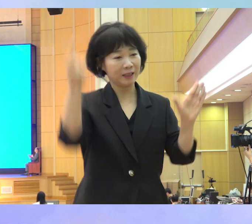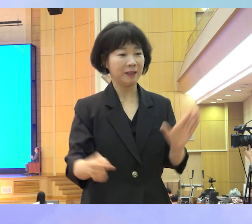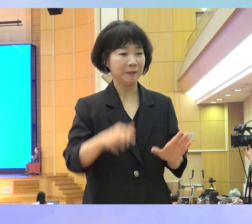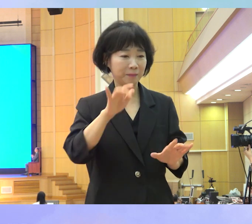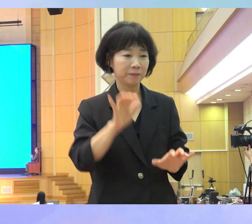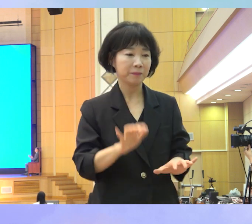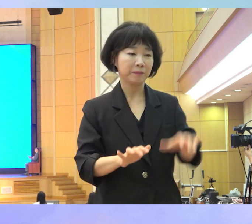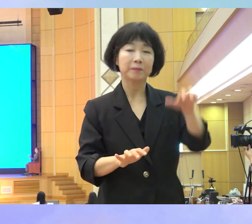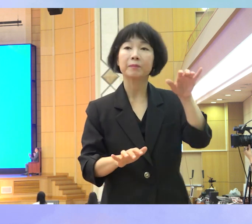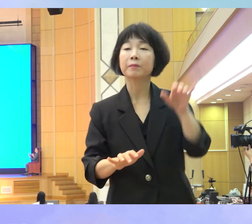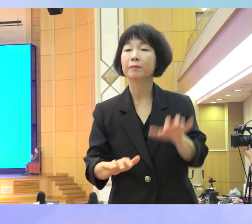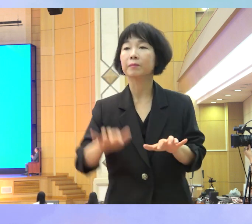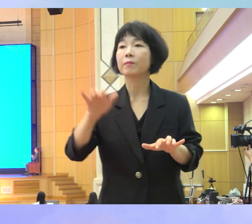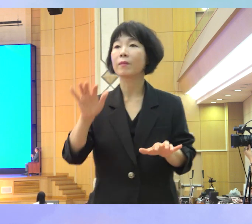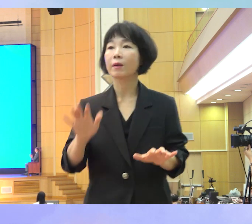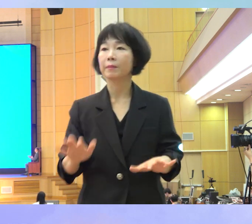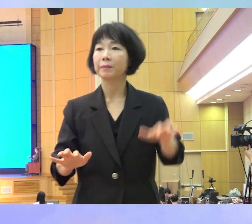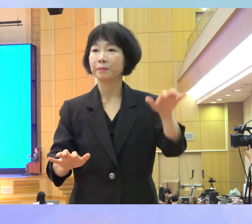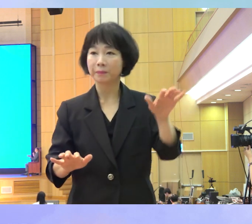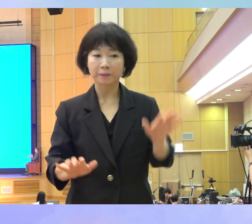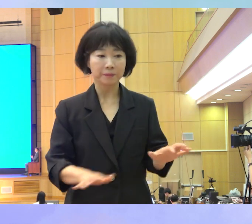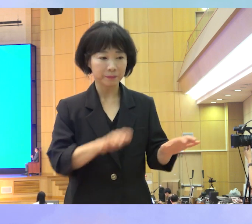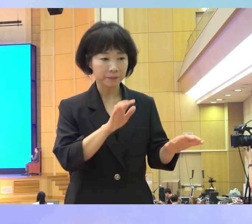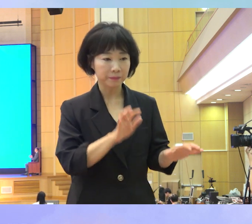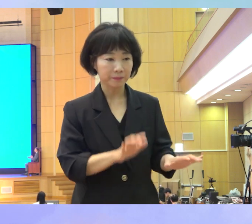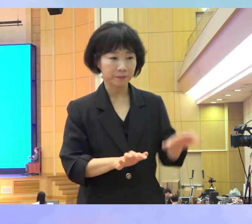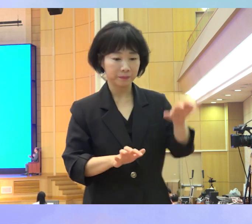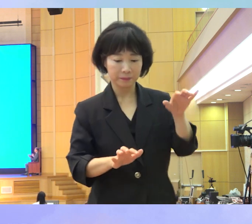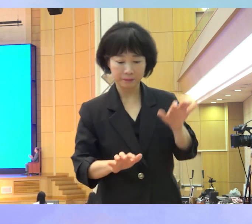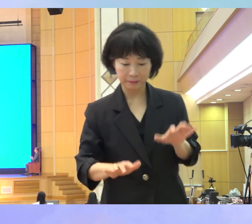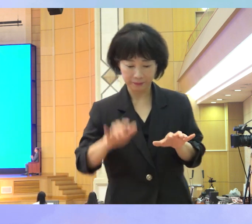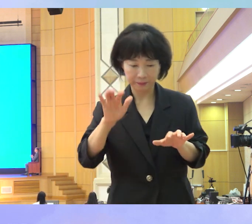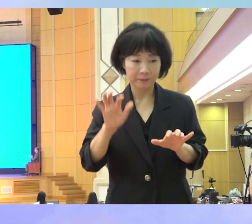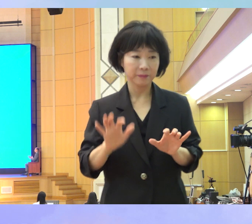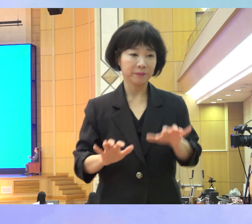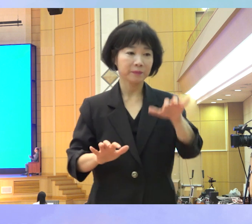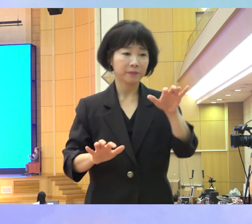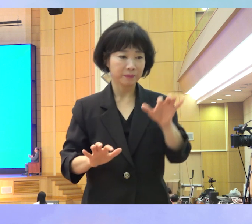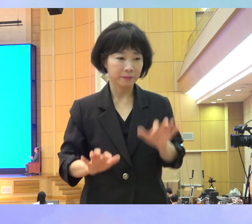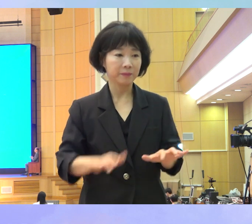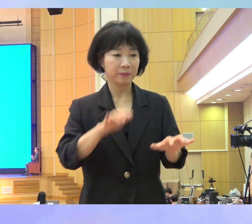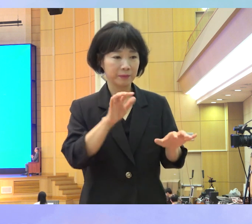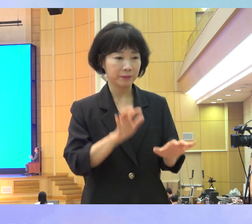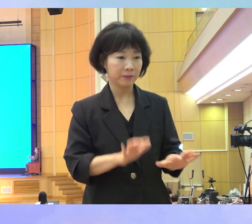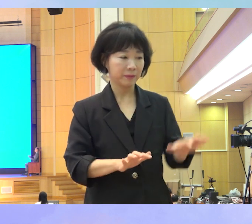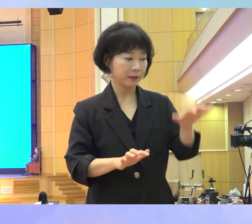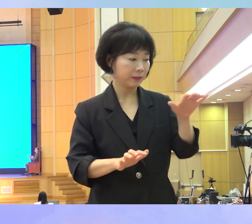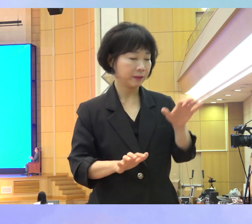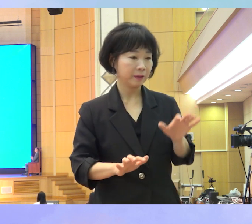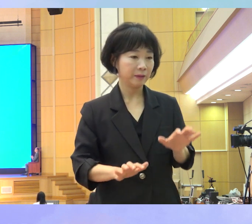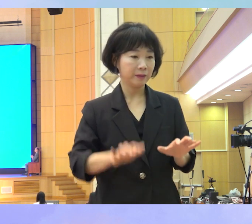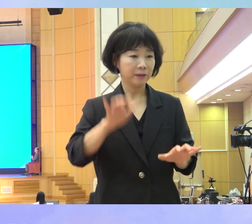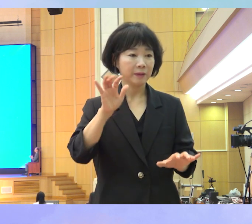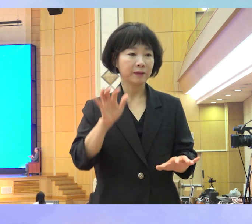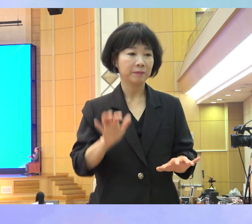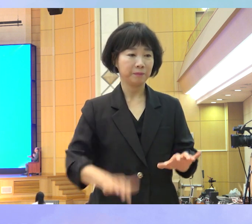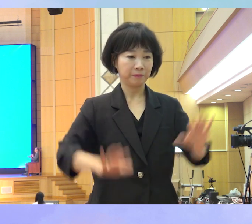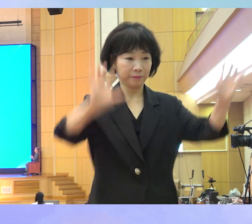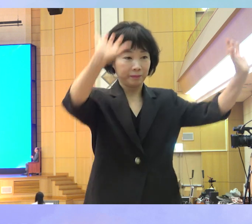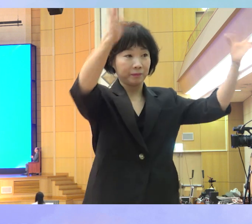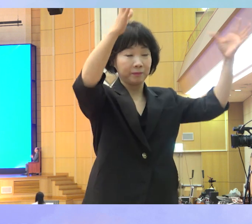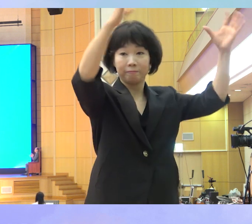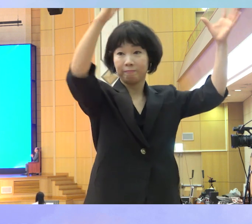이 시간 주님을 찬양하며 주님을 높일 수 있는 시간 되시기를 예수님의 이름으로 소망합니다. 주님께 감사와 영광의